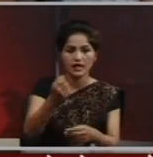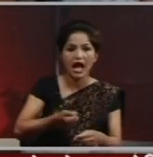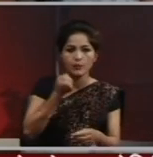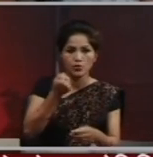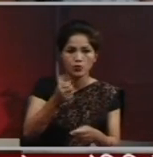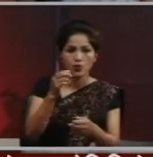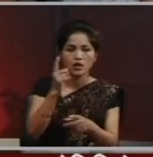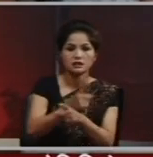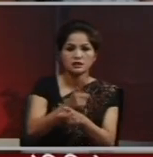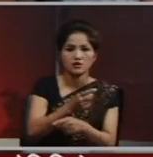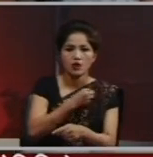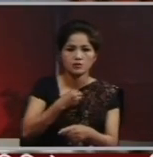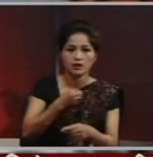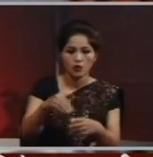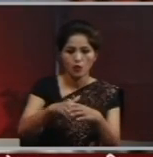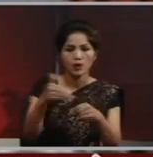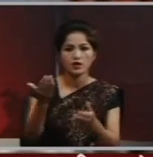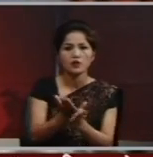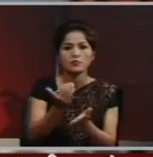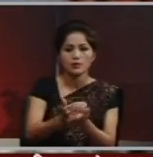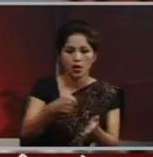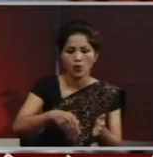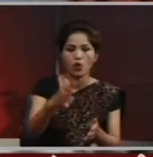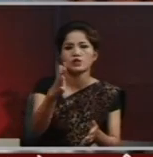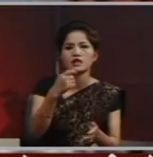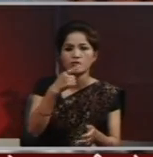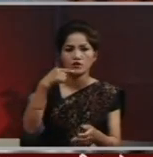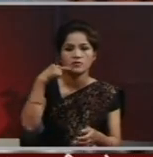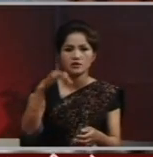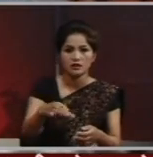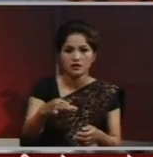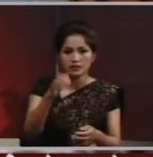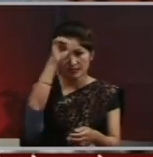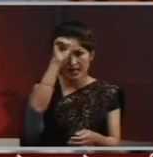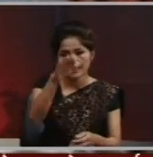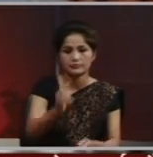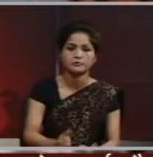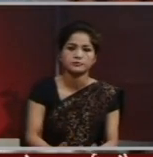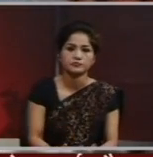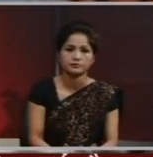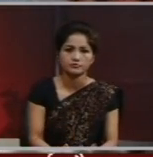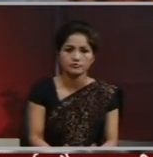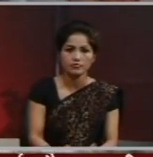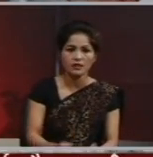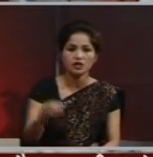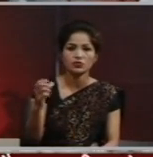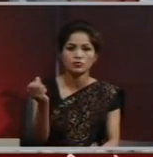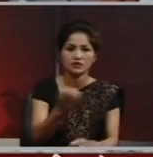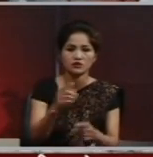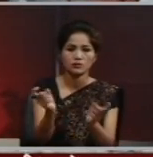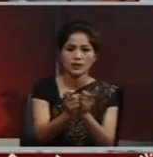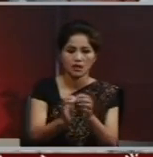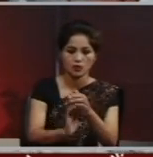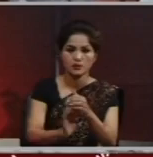आफूहरू शिक्षण अस्पतालको बहिरङ विभाग नजाने निर्णयमा पुगेको जानकारी दिए। अविलम्ब वार्ता